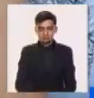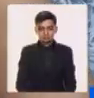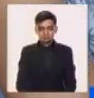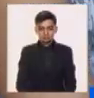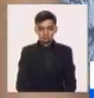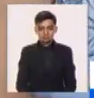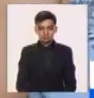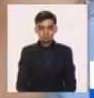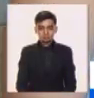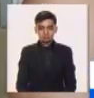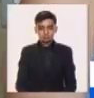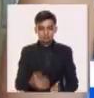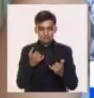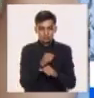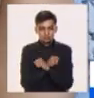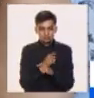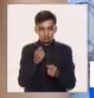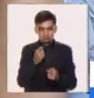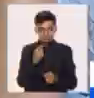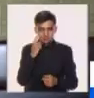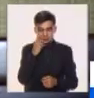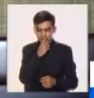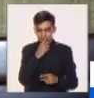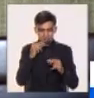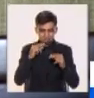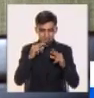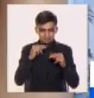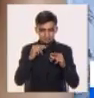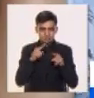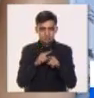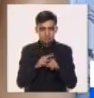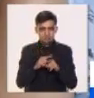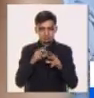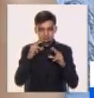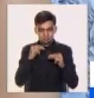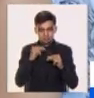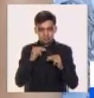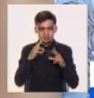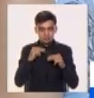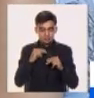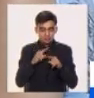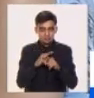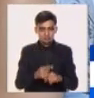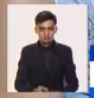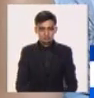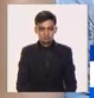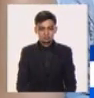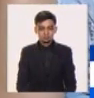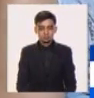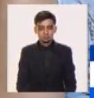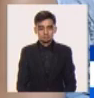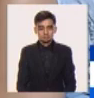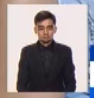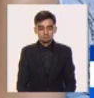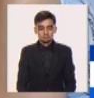теперь смотри, чуть-чуть отдохну. Давай глаза закрой, зажму. Вот так вот делаем. Раз, два. Раз,